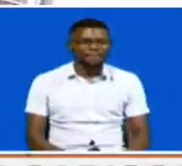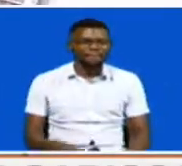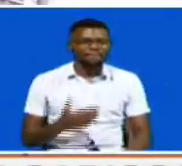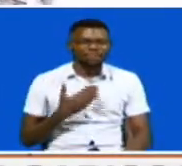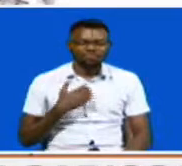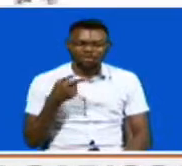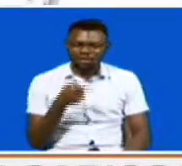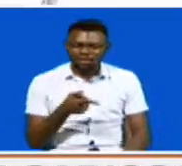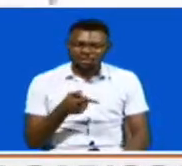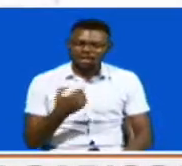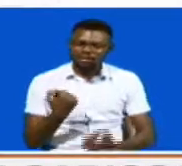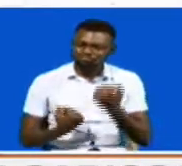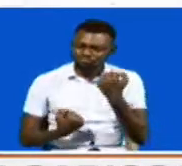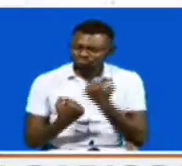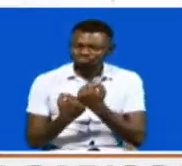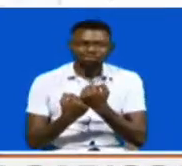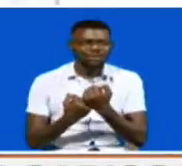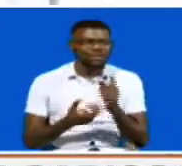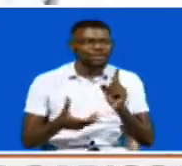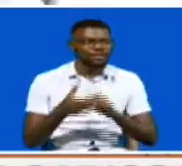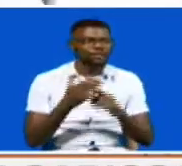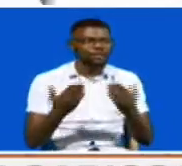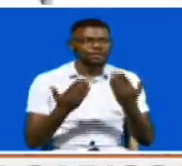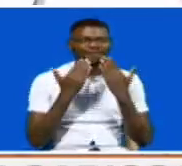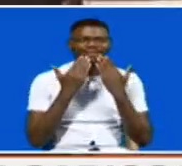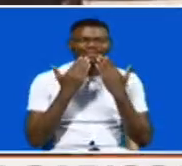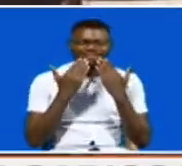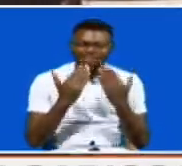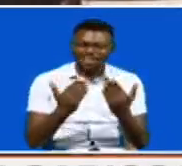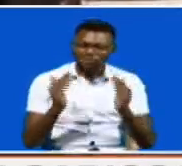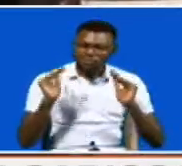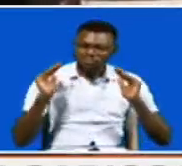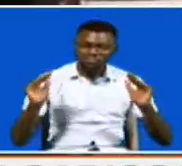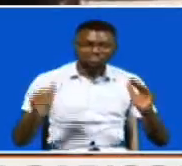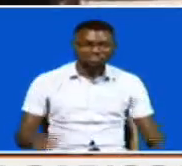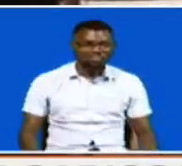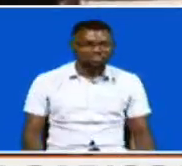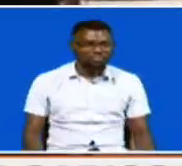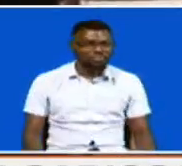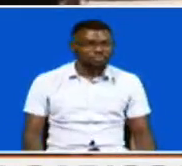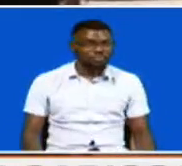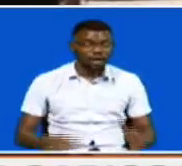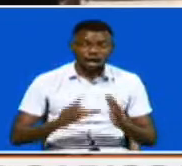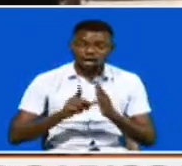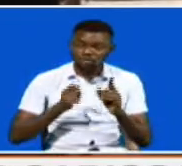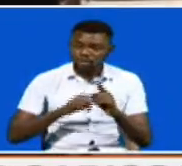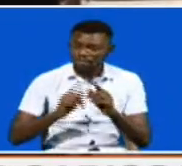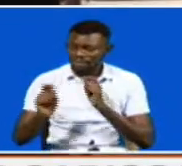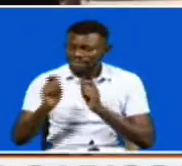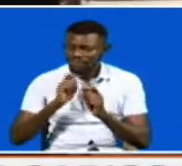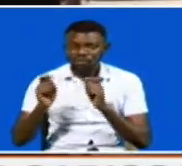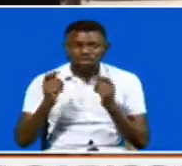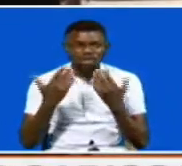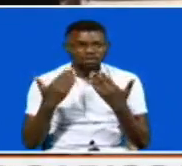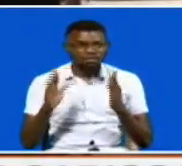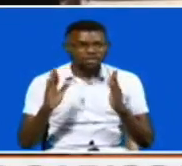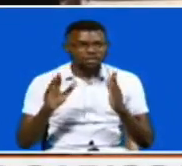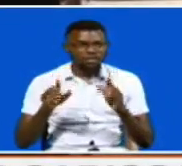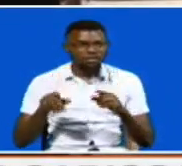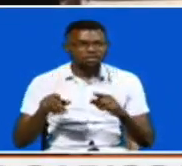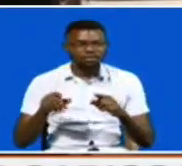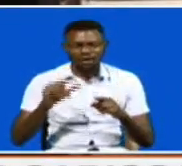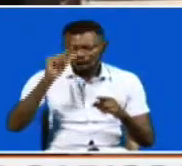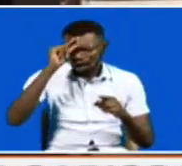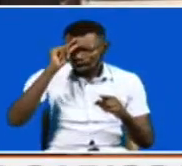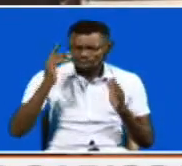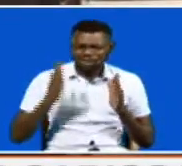apate sponsor. Sponsor. Eh. Sawa, shukrani. Kabisa. Muda mfupi baada ya mahojiano, akapiga simu gavana